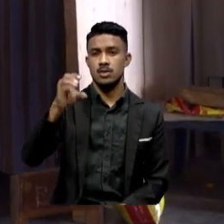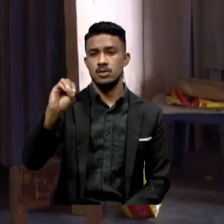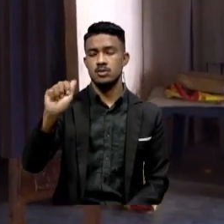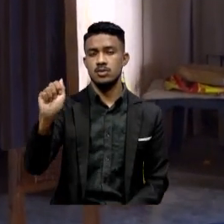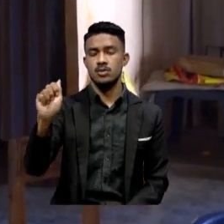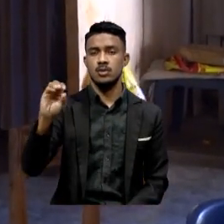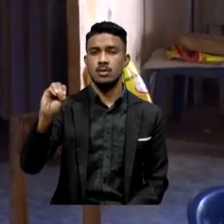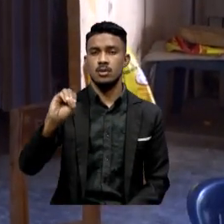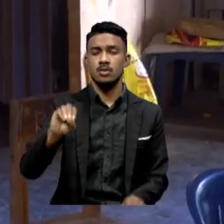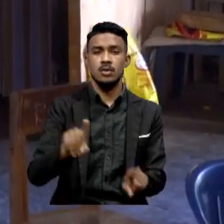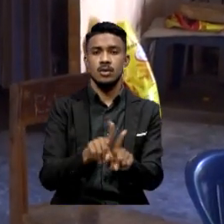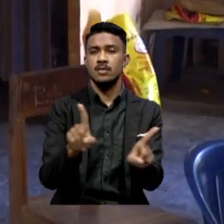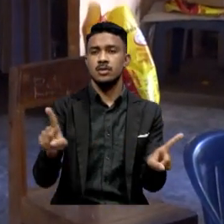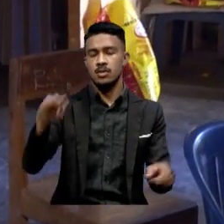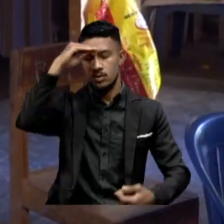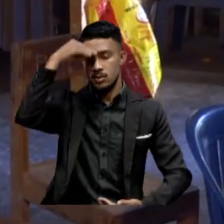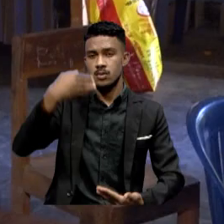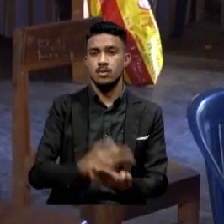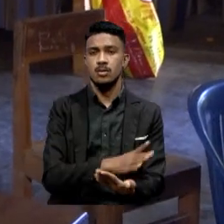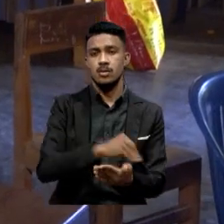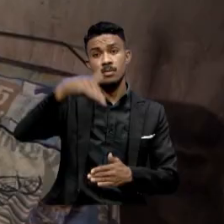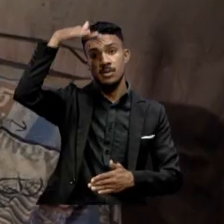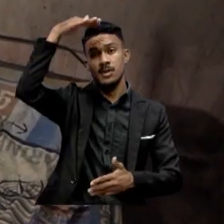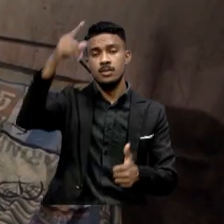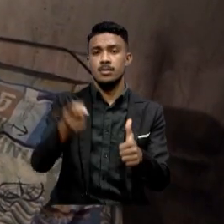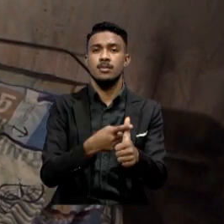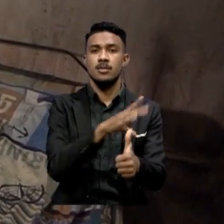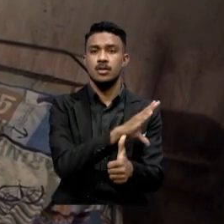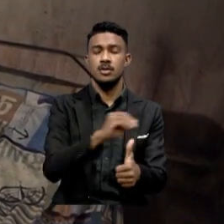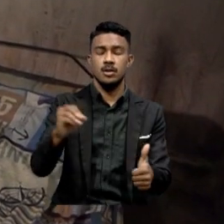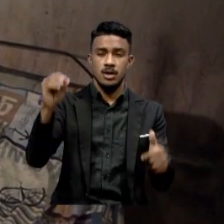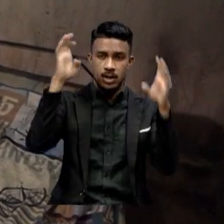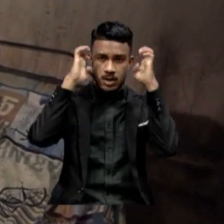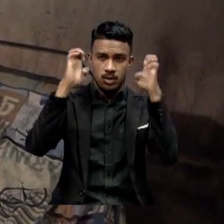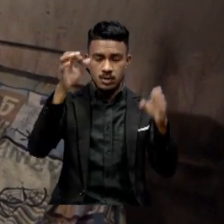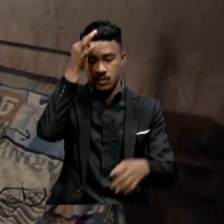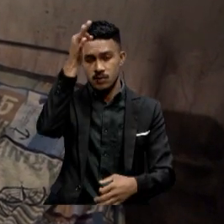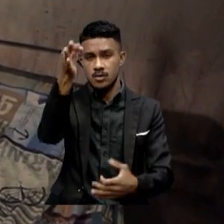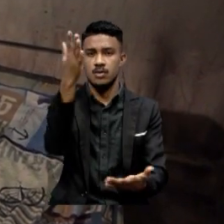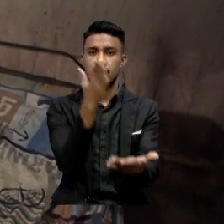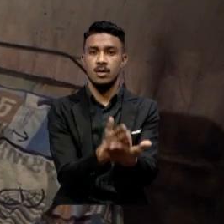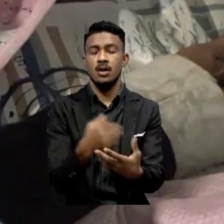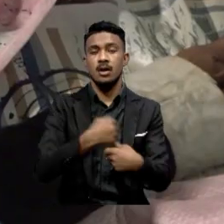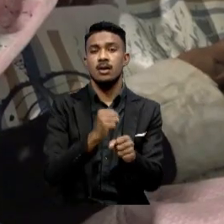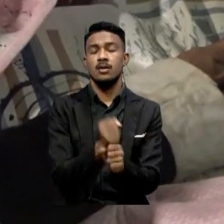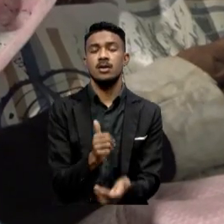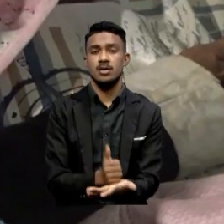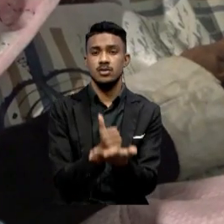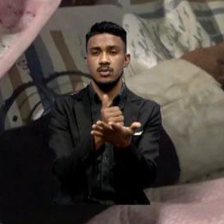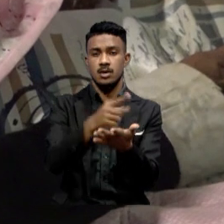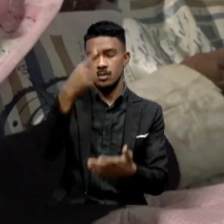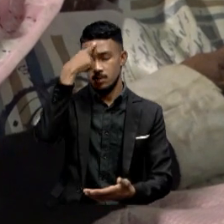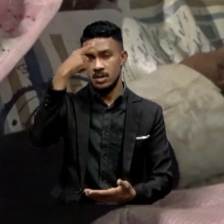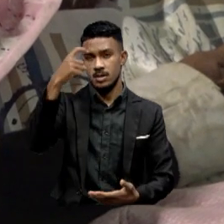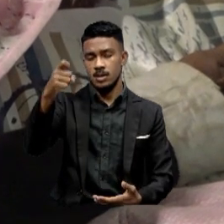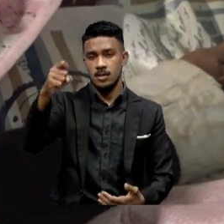Hanesan oan mane bot, João ten ke sacrifica nini educação no futuro rasik, ho di bele posibilita ni alin en rua, atu bele escola, no